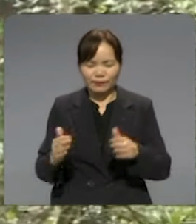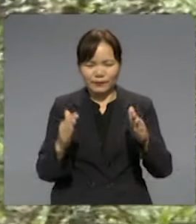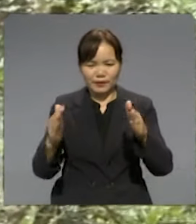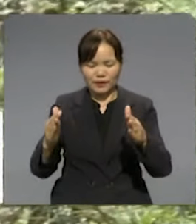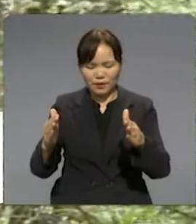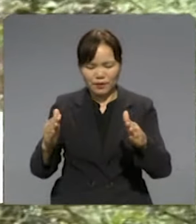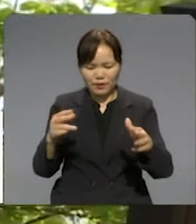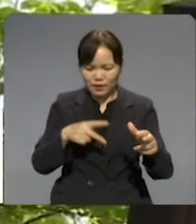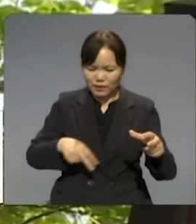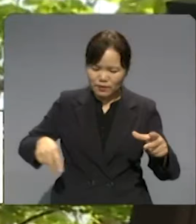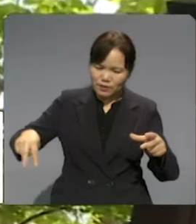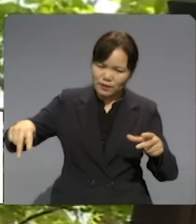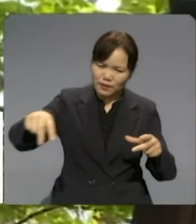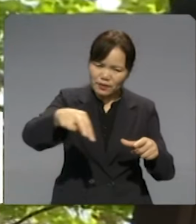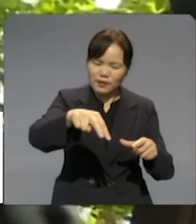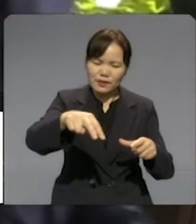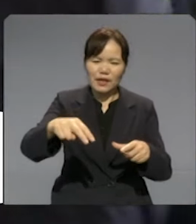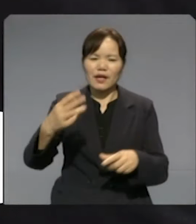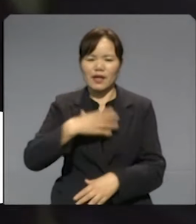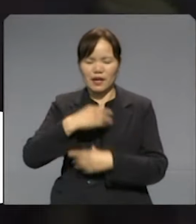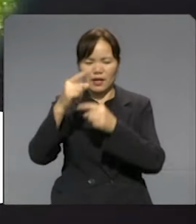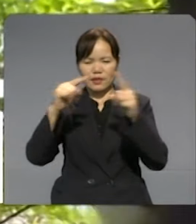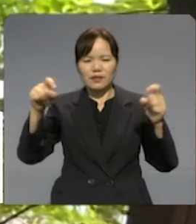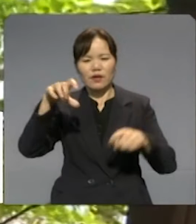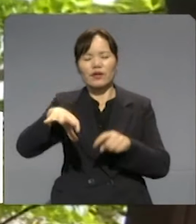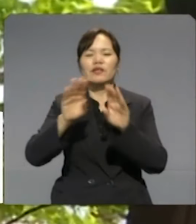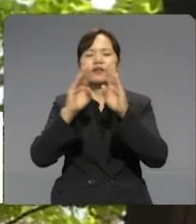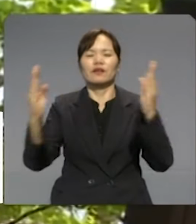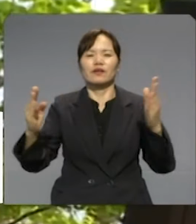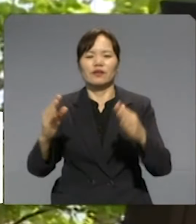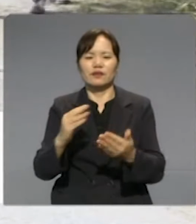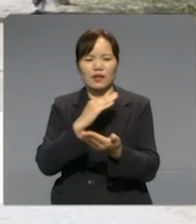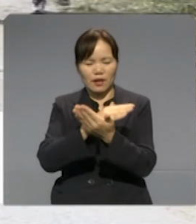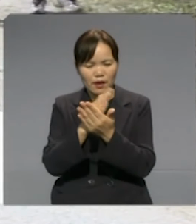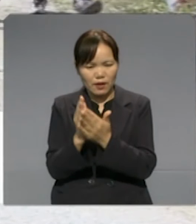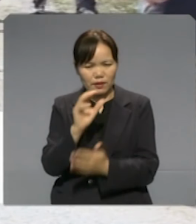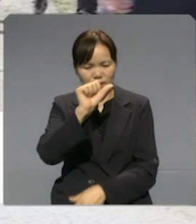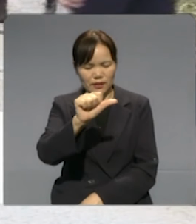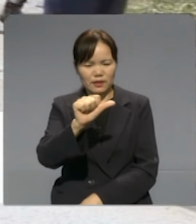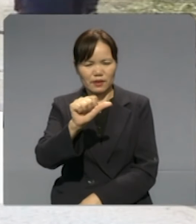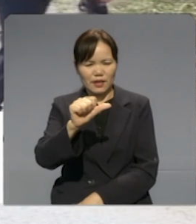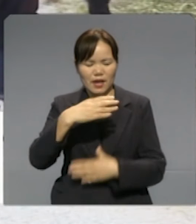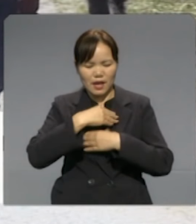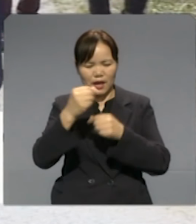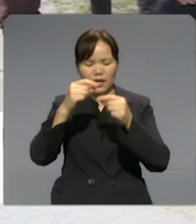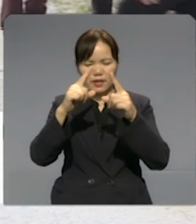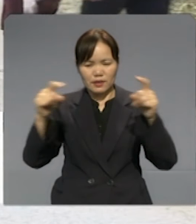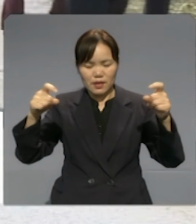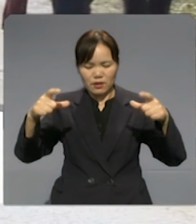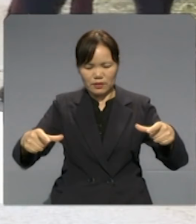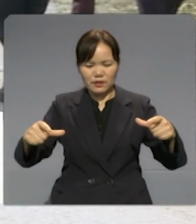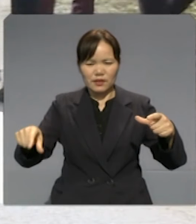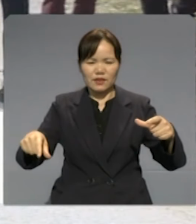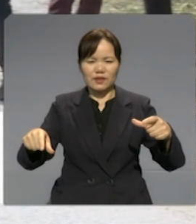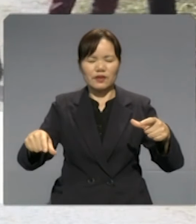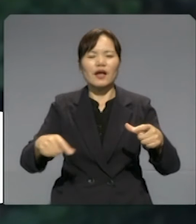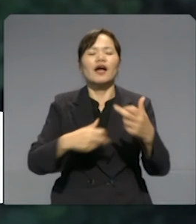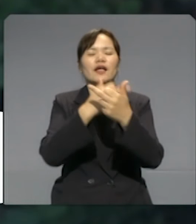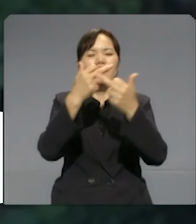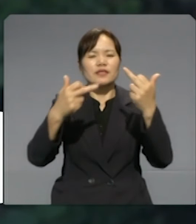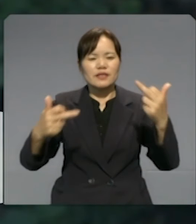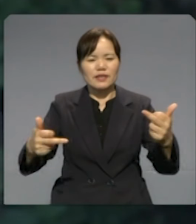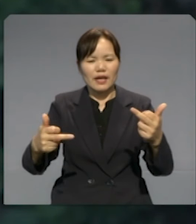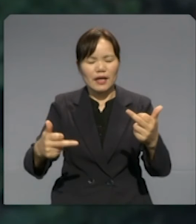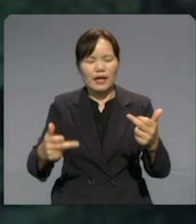걷기 행사가 안성시에서 열렸습니다. 5개 코스로 이뤄진 안성시 구간은 산과 들, 호수를